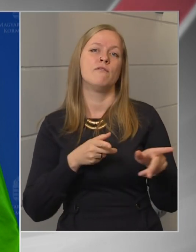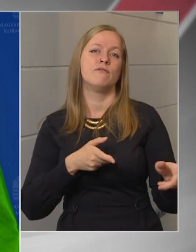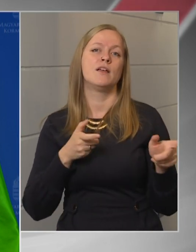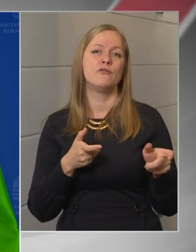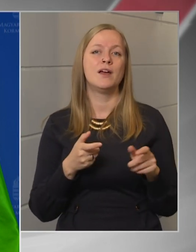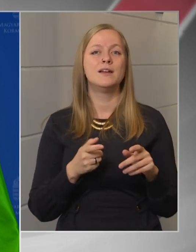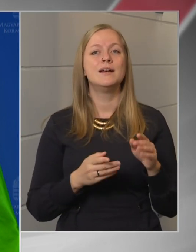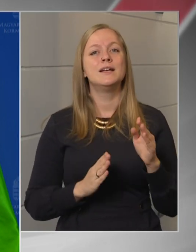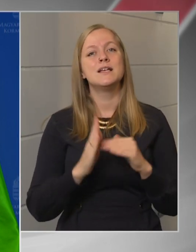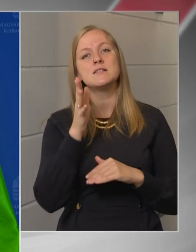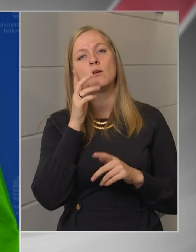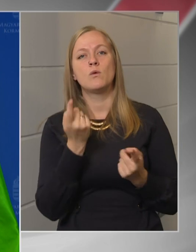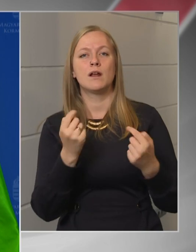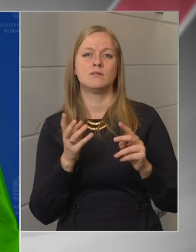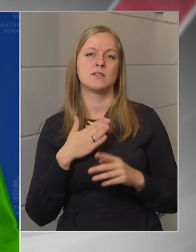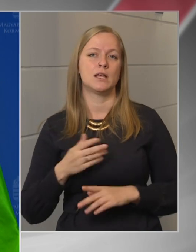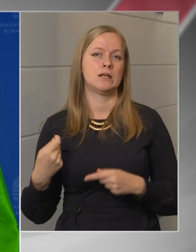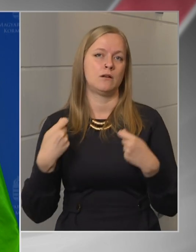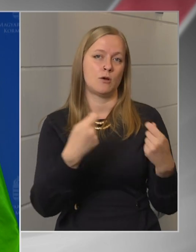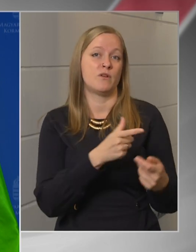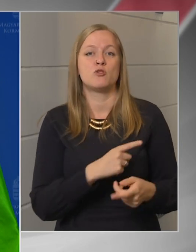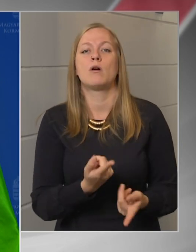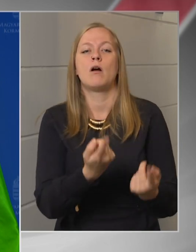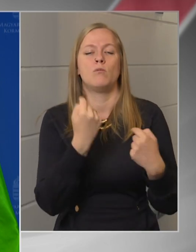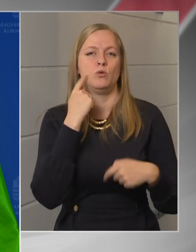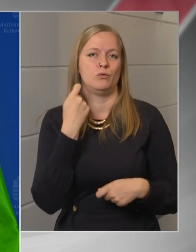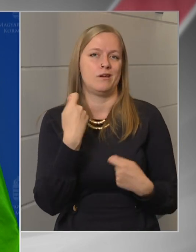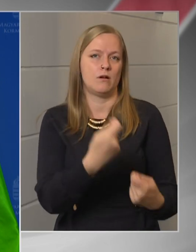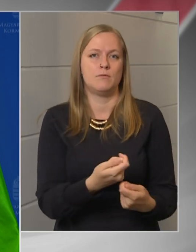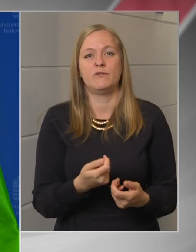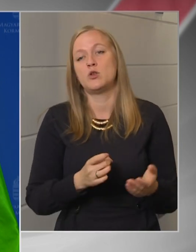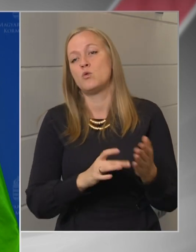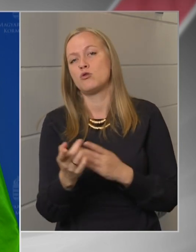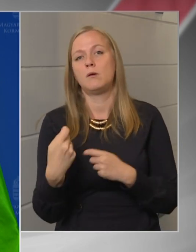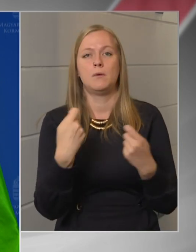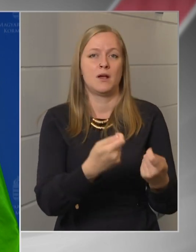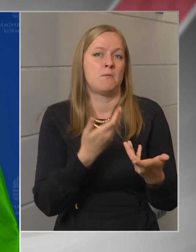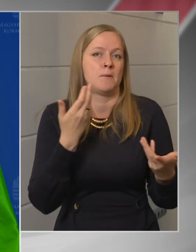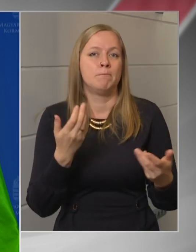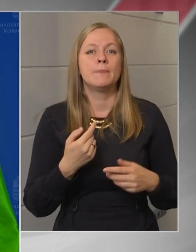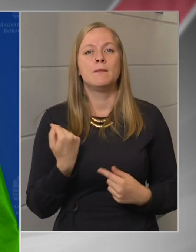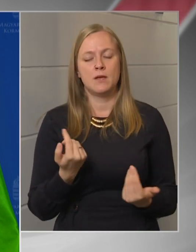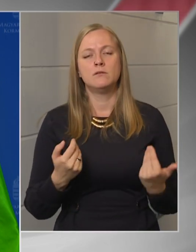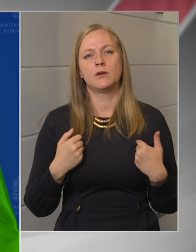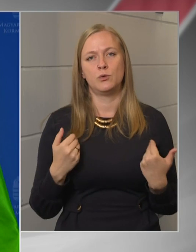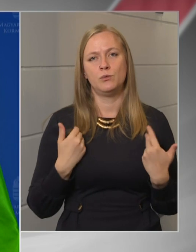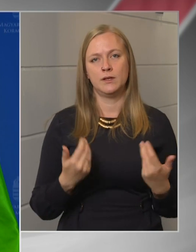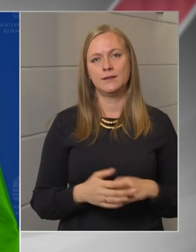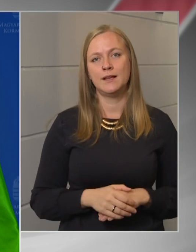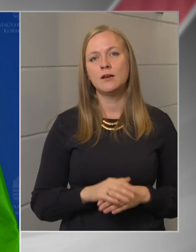Észak-Koreától szeretnének kapni, vagy csak onnan tudják megkapni, vagy onnan kapják meg gyorsabban. Mi annak örülnénk, hogyha